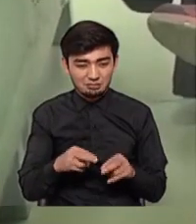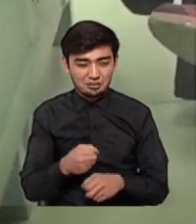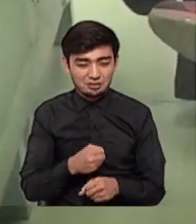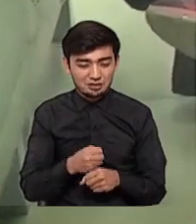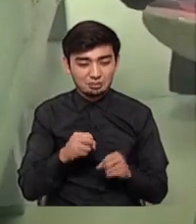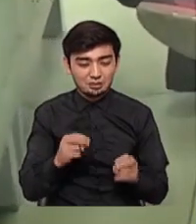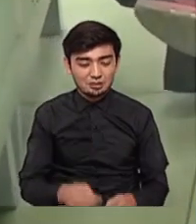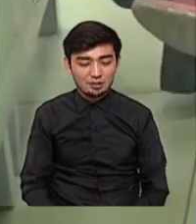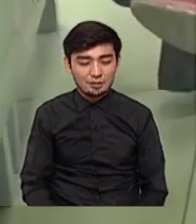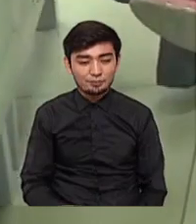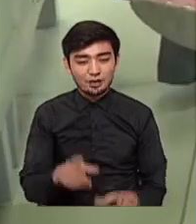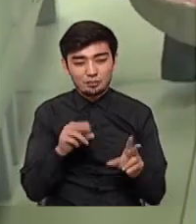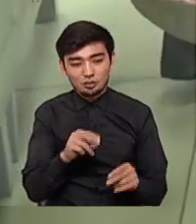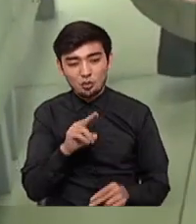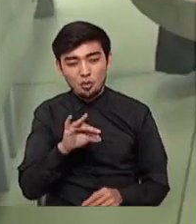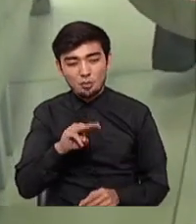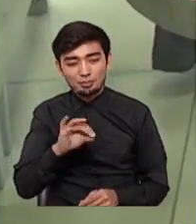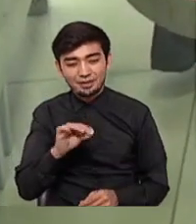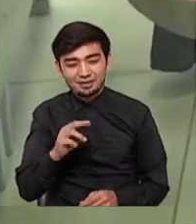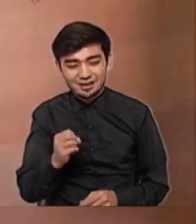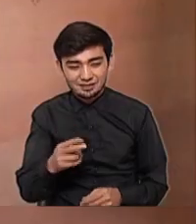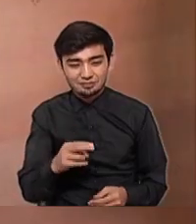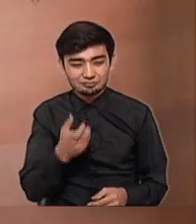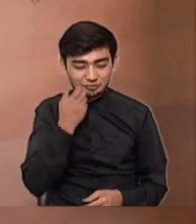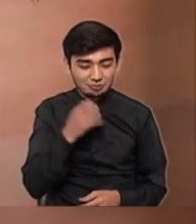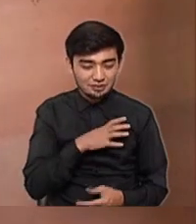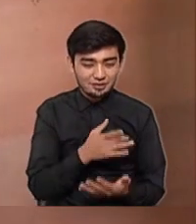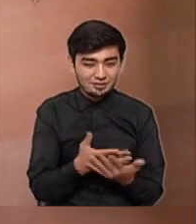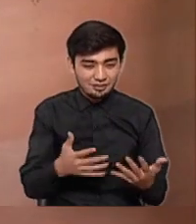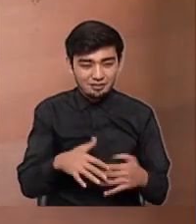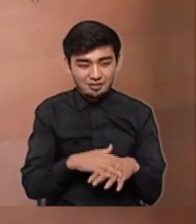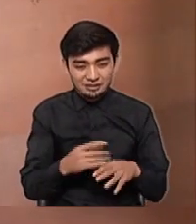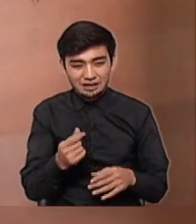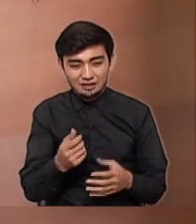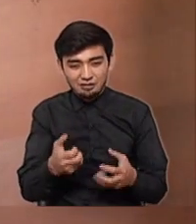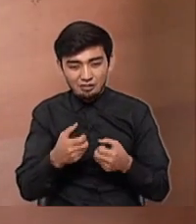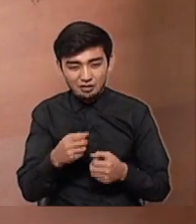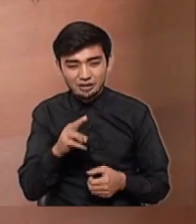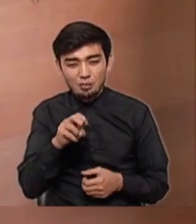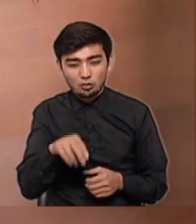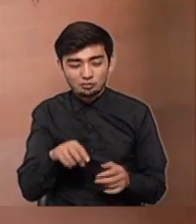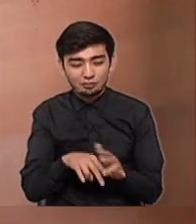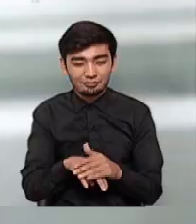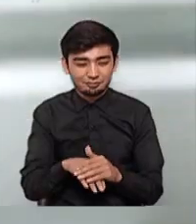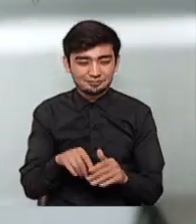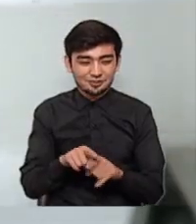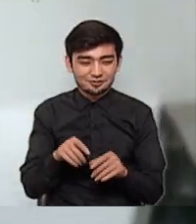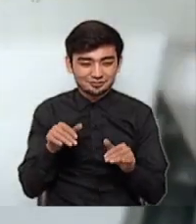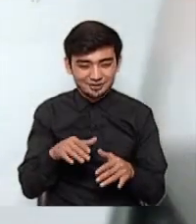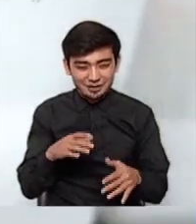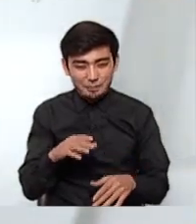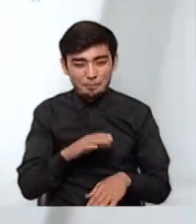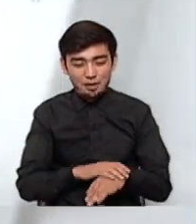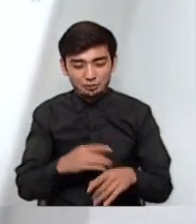обещания компенсации по вкладам позволило В некоторой степени удержать массовое снятие денег с депозитов и как следствие предотвратить